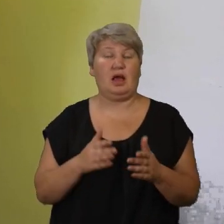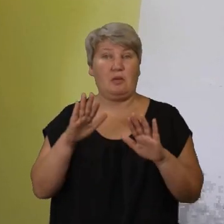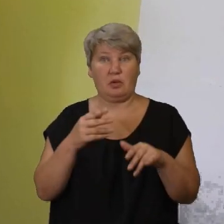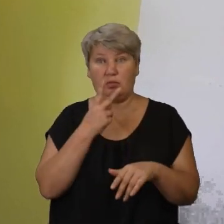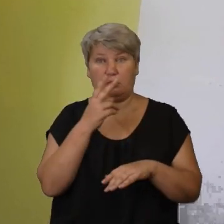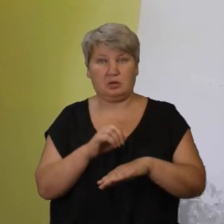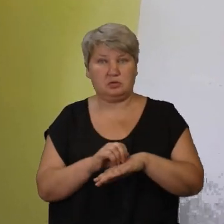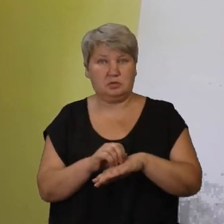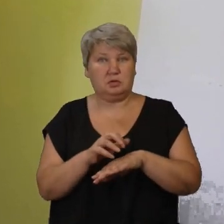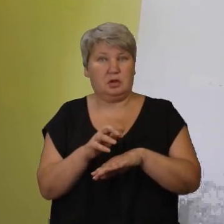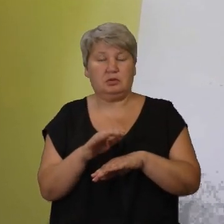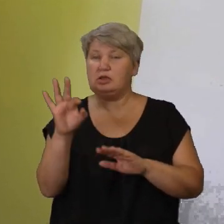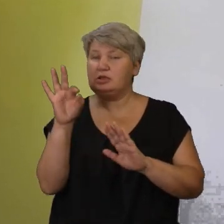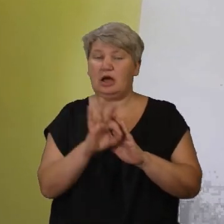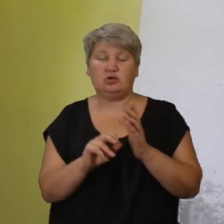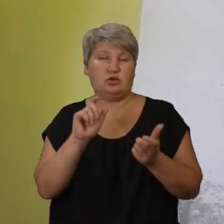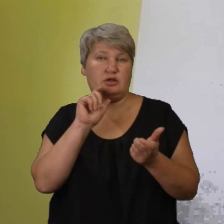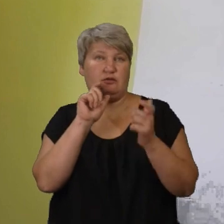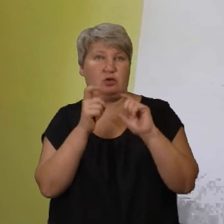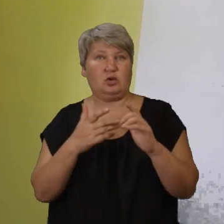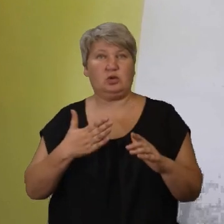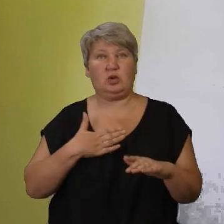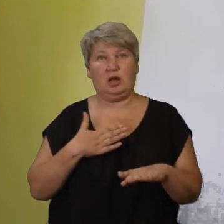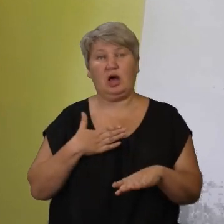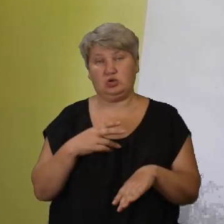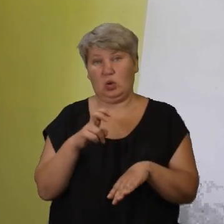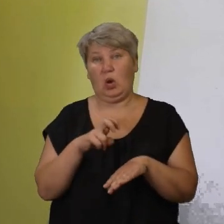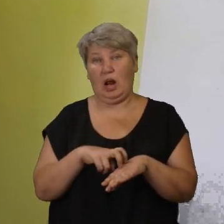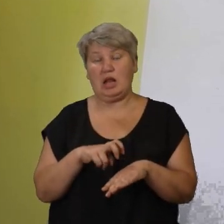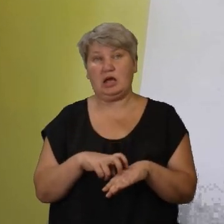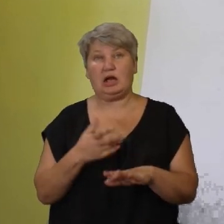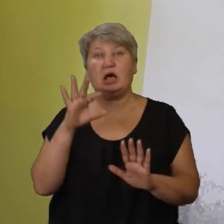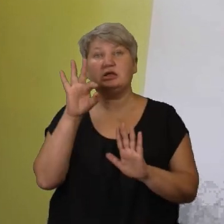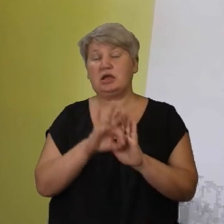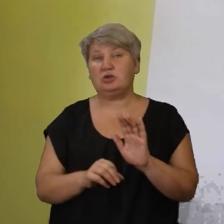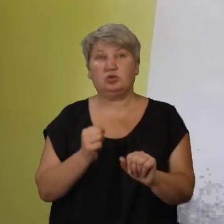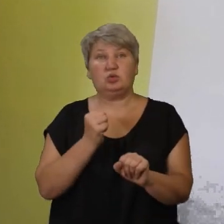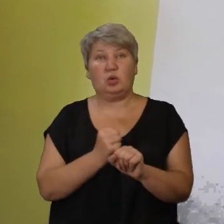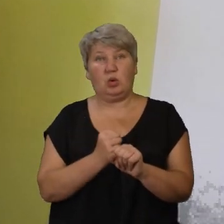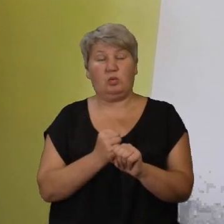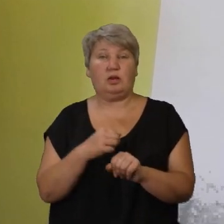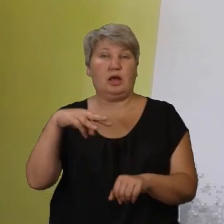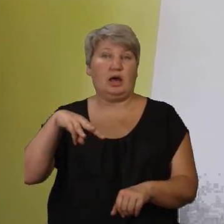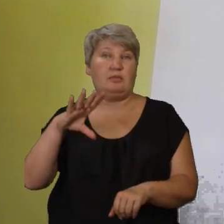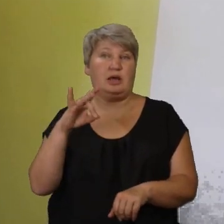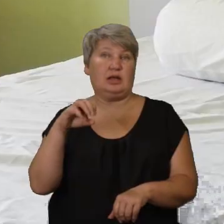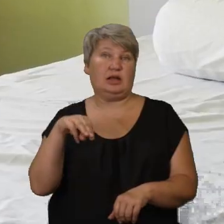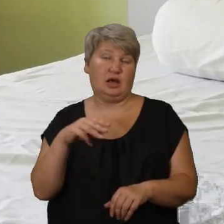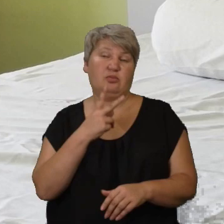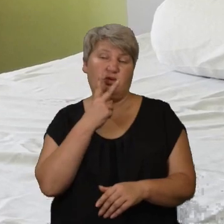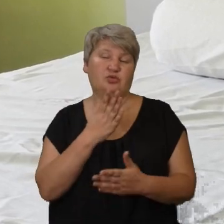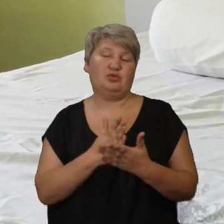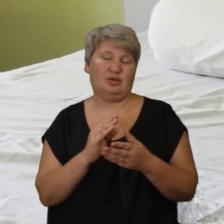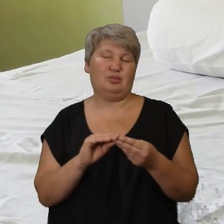набряк і зразу звернулась до нашого лікаря зразу зробили МРТ і зразу показали що є проблемка